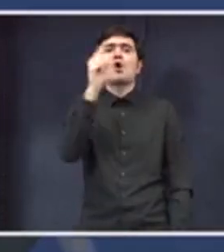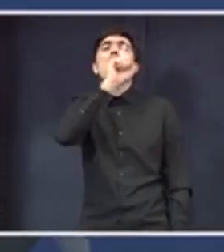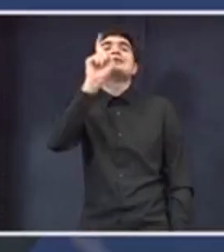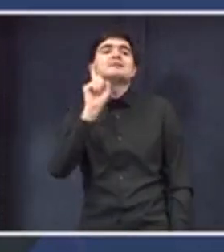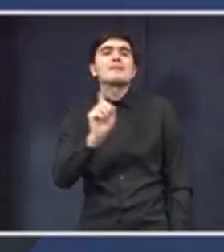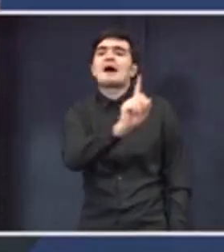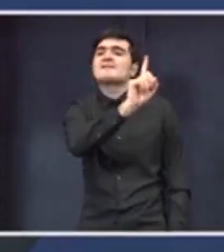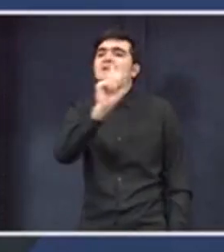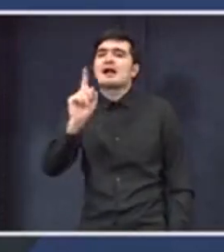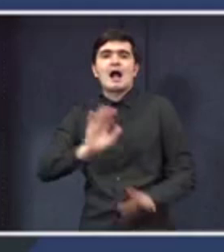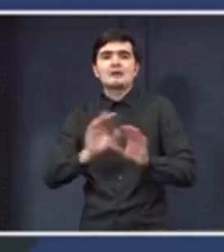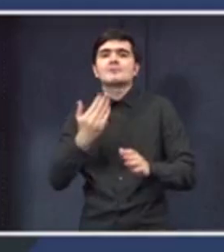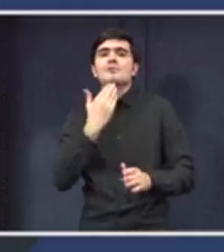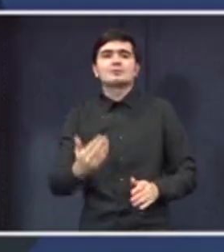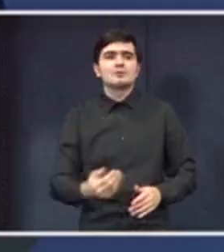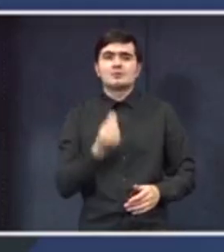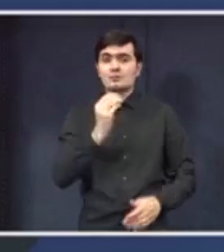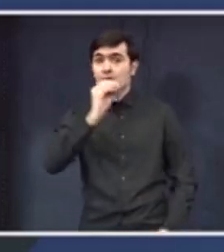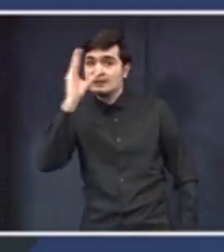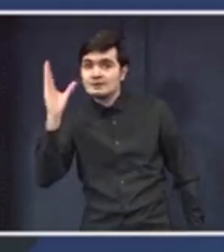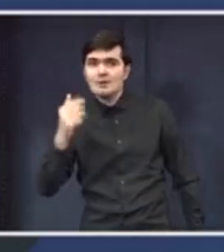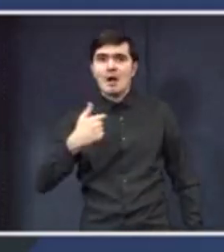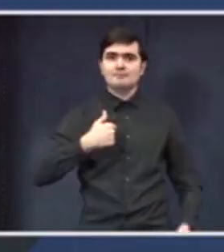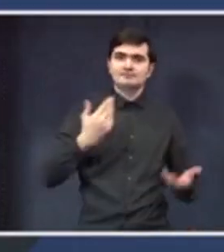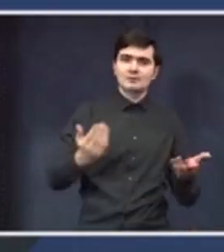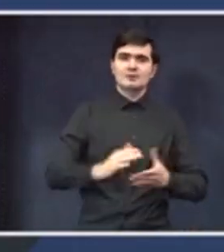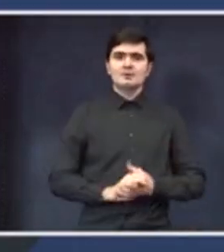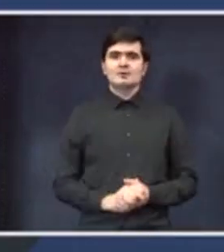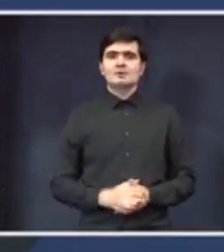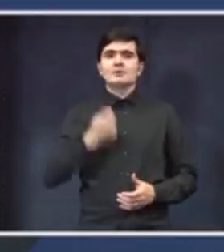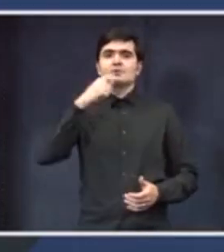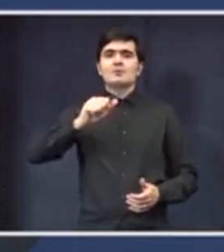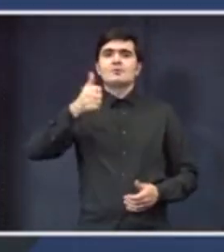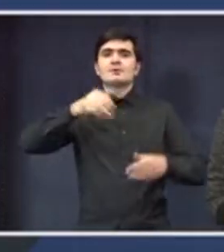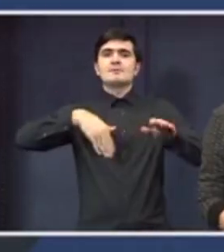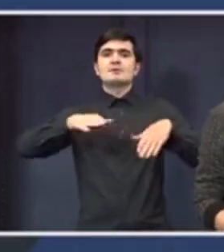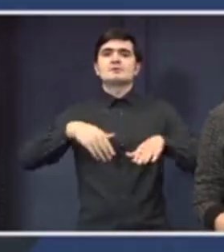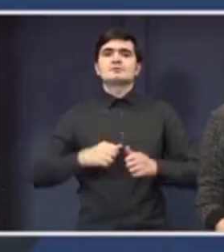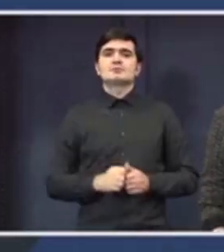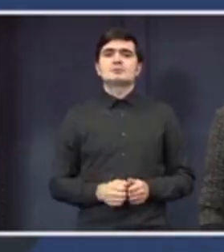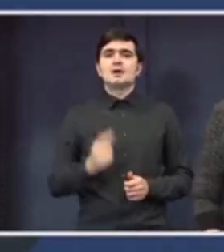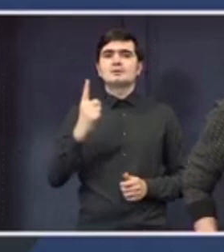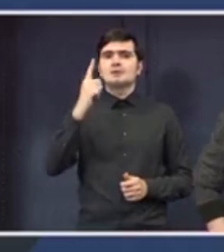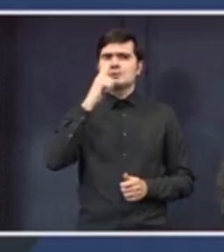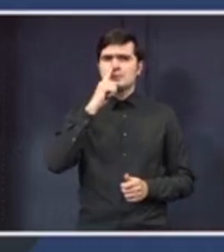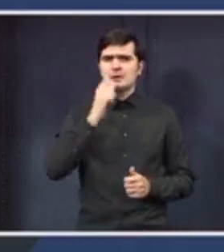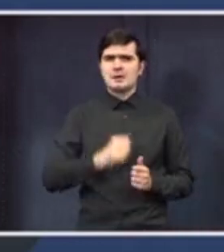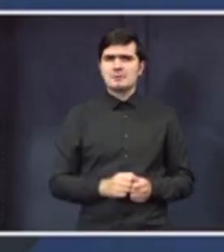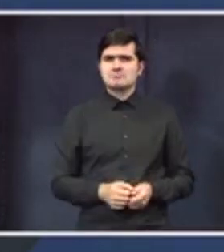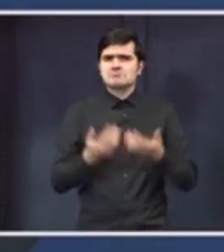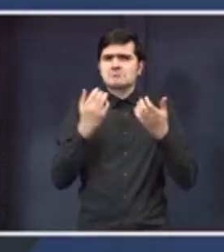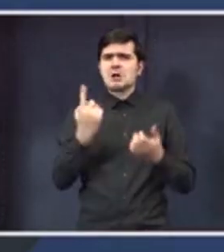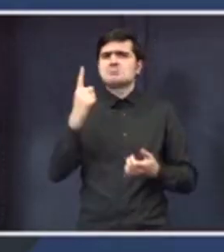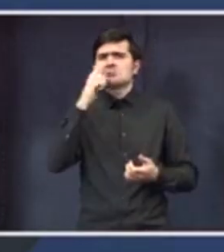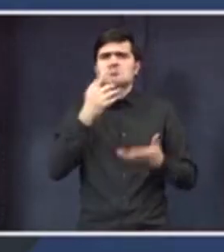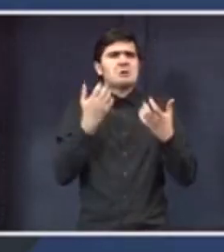fiecare. Mulțumesc! Bună ziua, Cătălina Mănoiu, Realitatea Plus. Domnule premier, mai exact de la 1 iunie, la ce măsuri de relaxare am